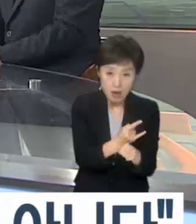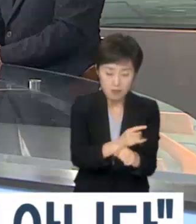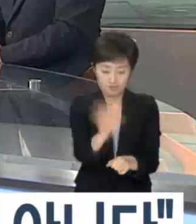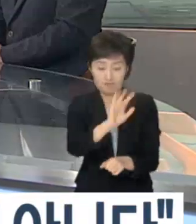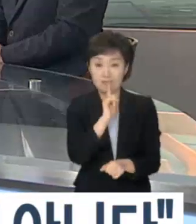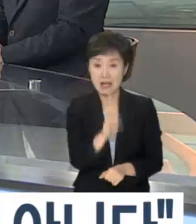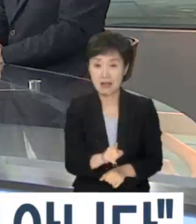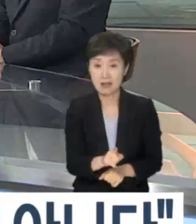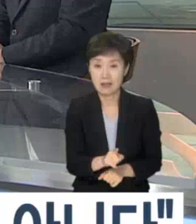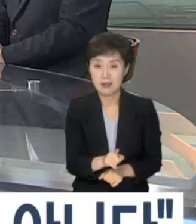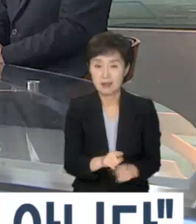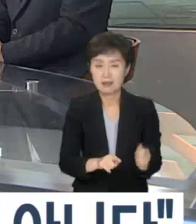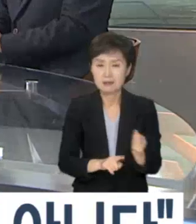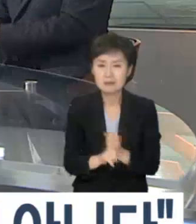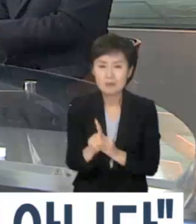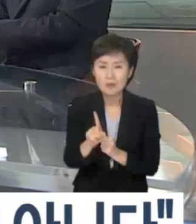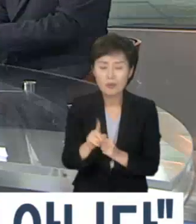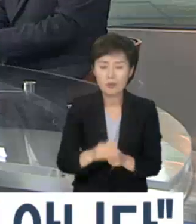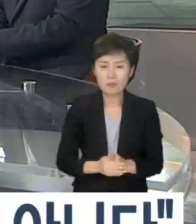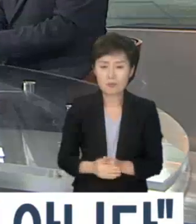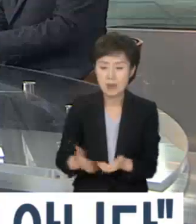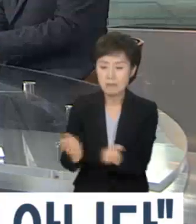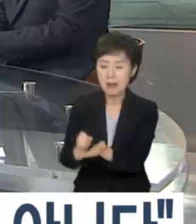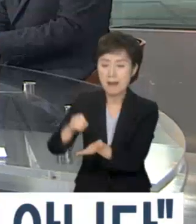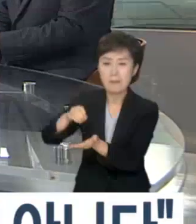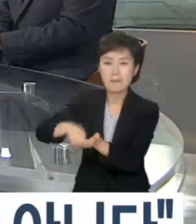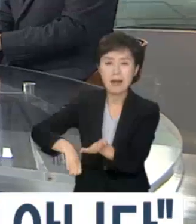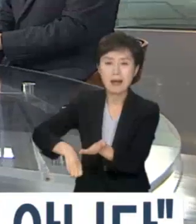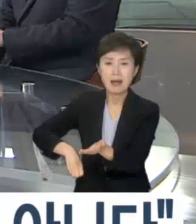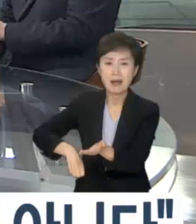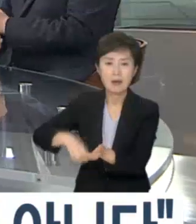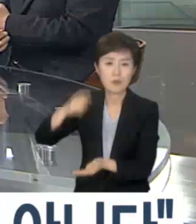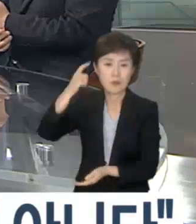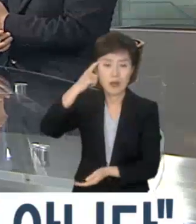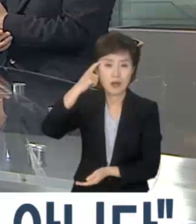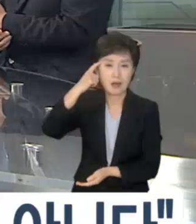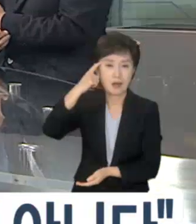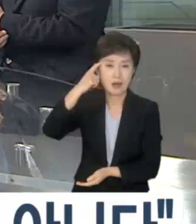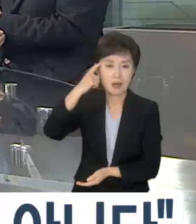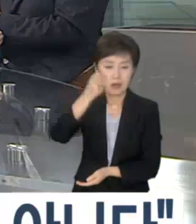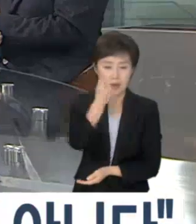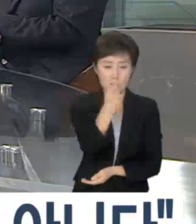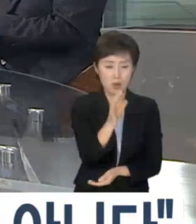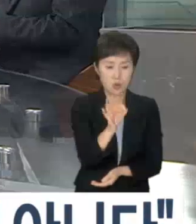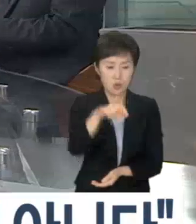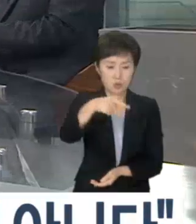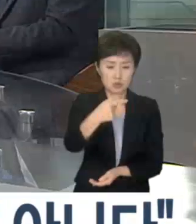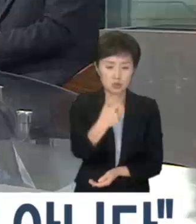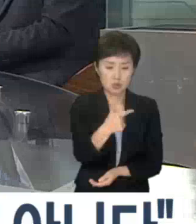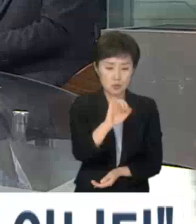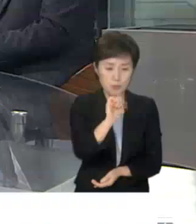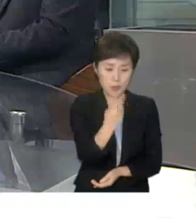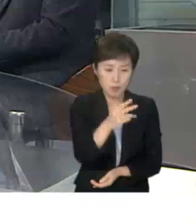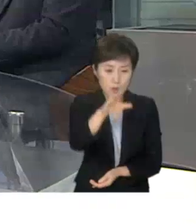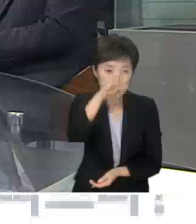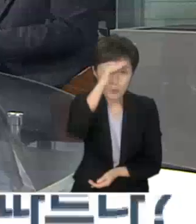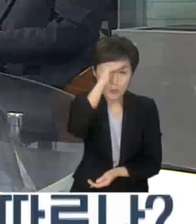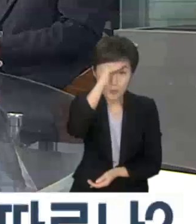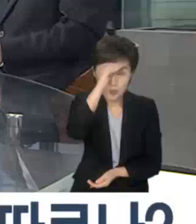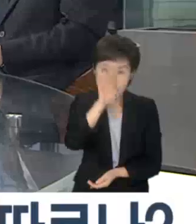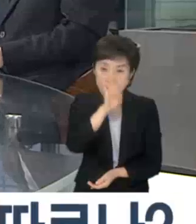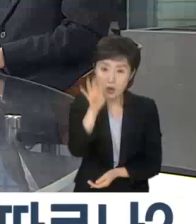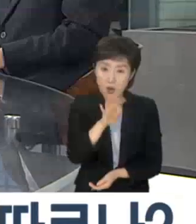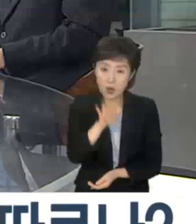선을 그었습니다. 일각에서는 탈당 후에 복당이라는 뭐 이른바 홍준표 모델을 따르게 되지 않을까라는